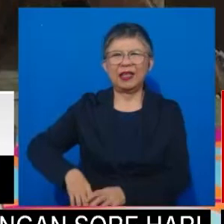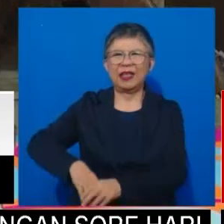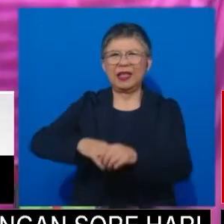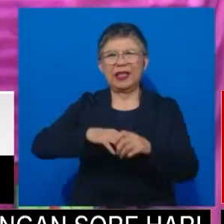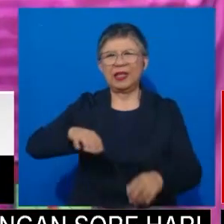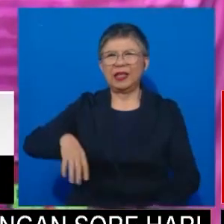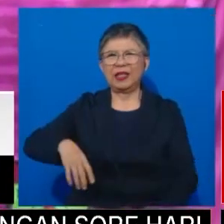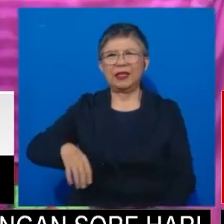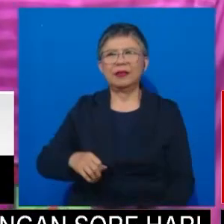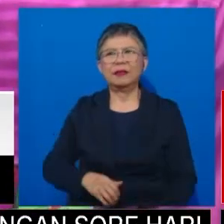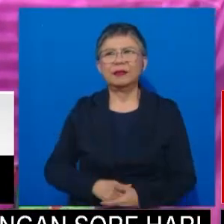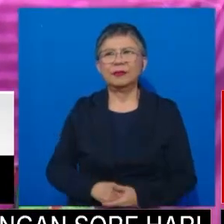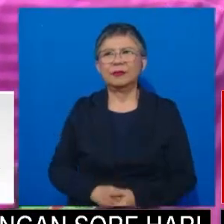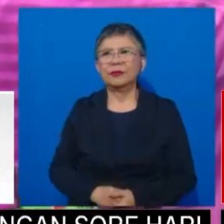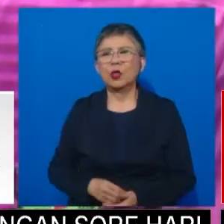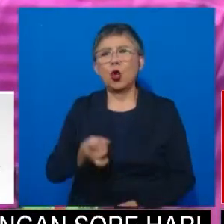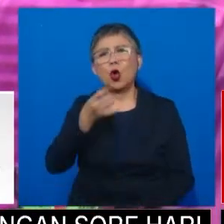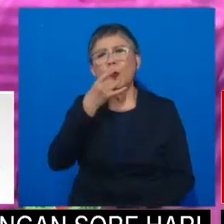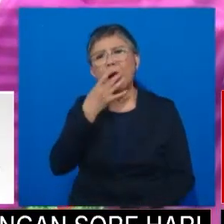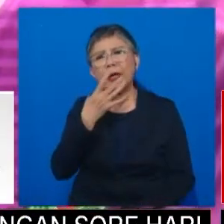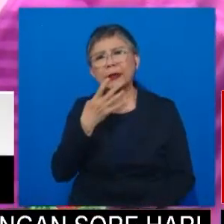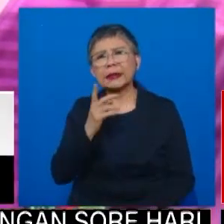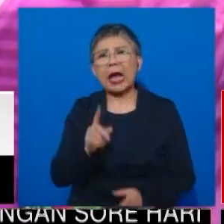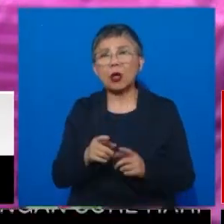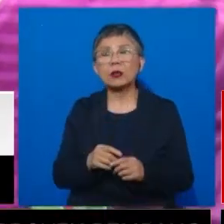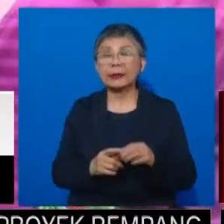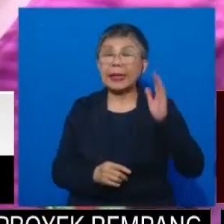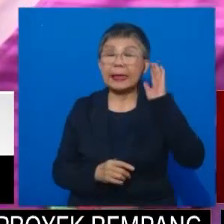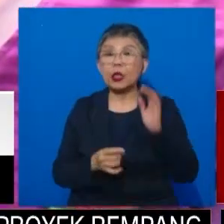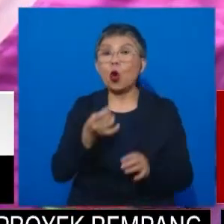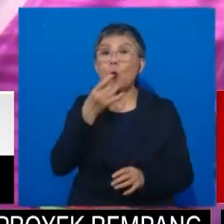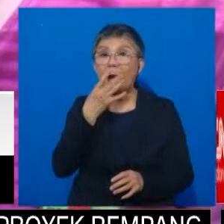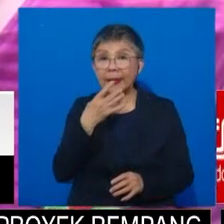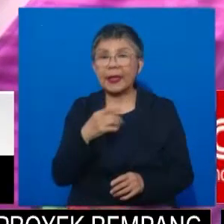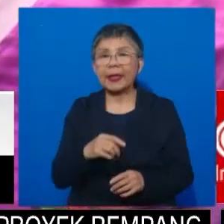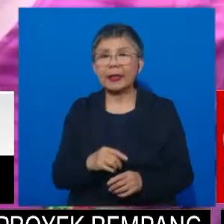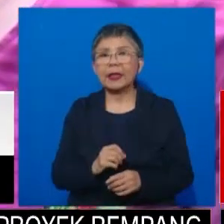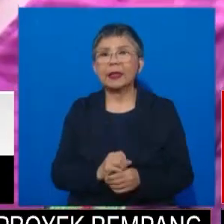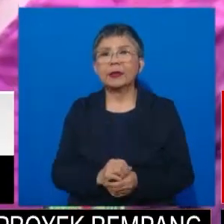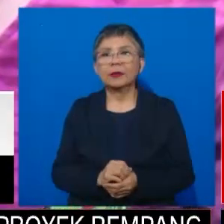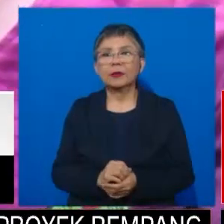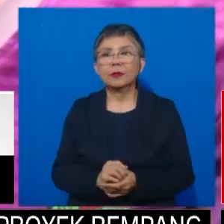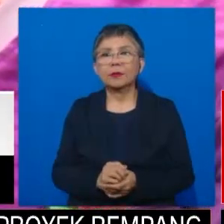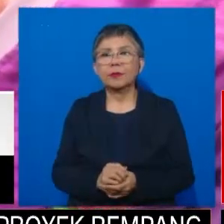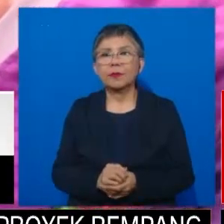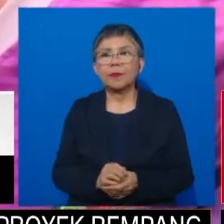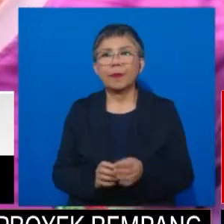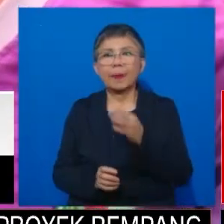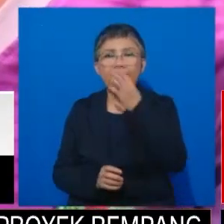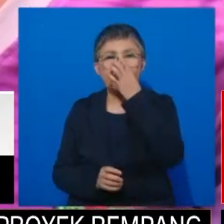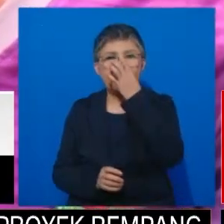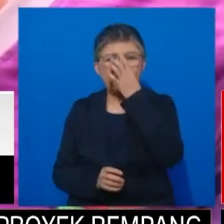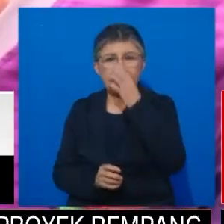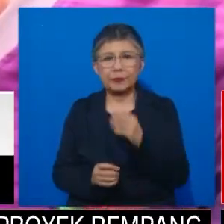bisa. Obatnya kalau saya suka denger gitu namanya, zaman sekarang mah suka dari mulut ke mulut.